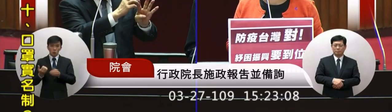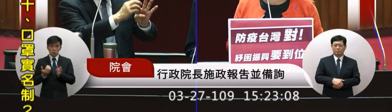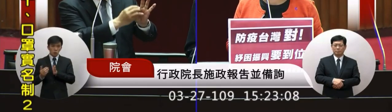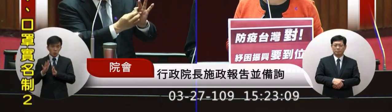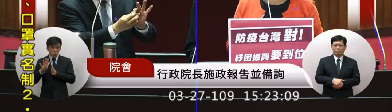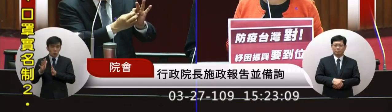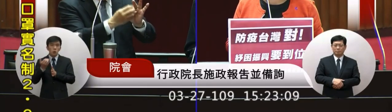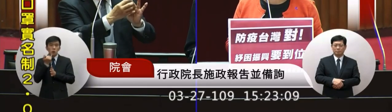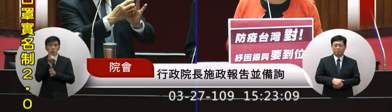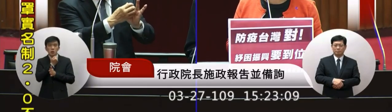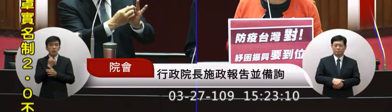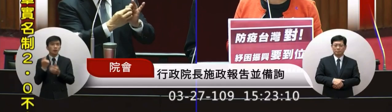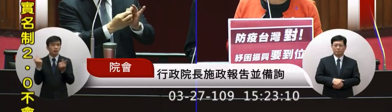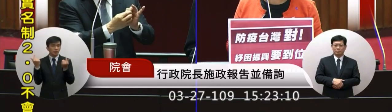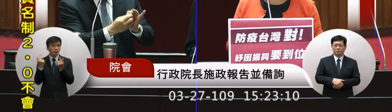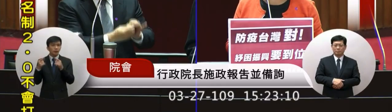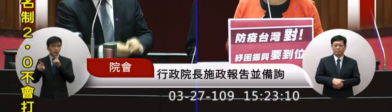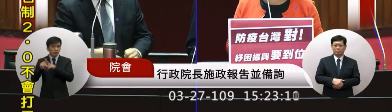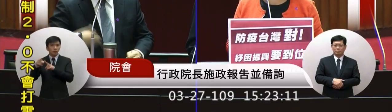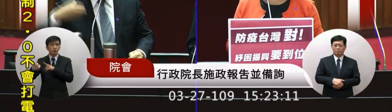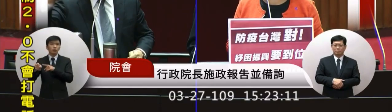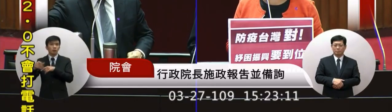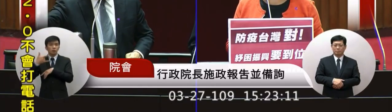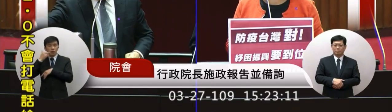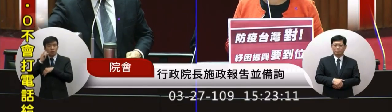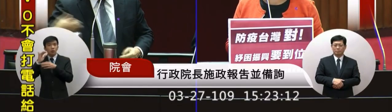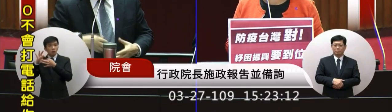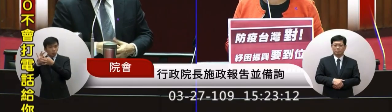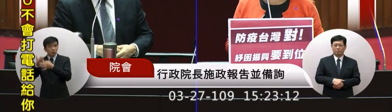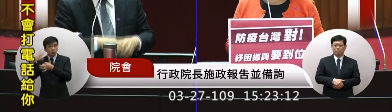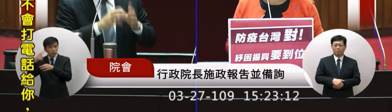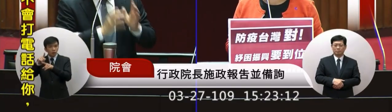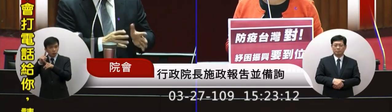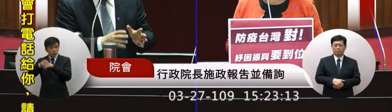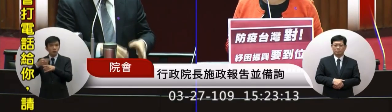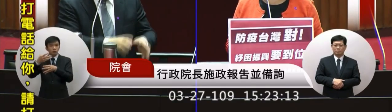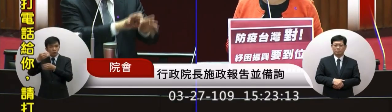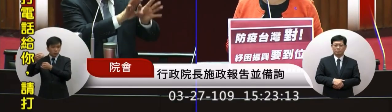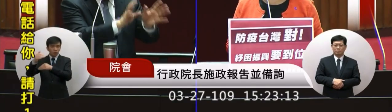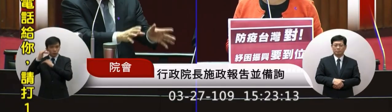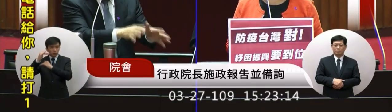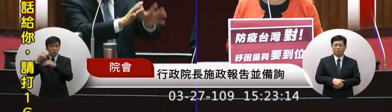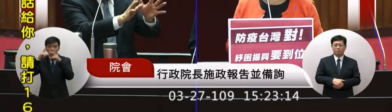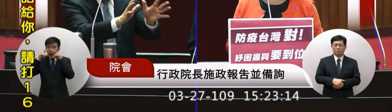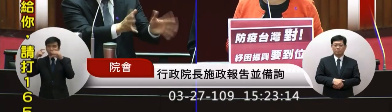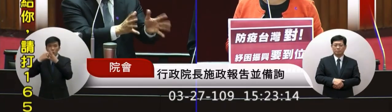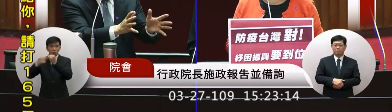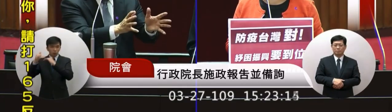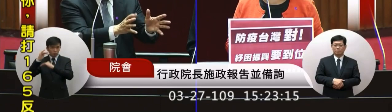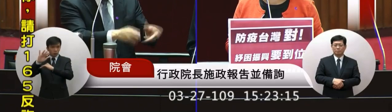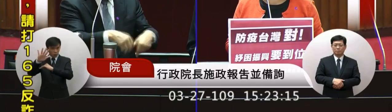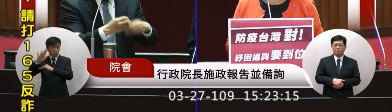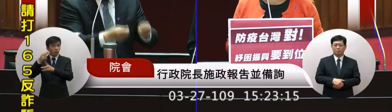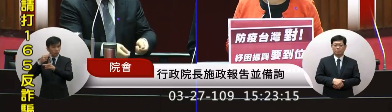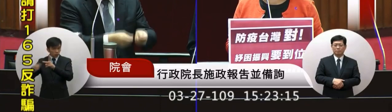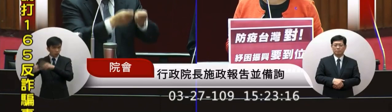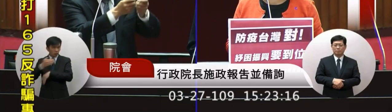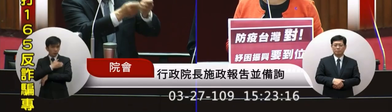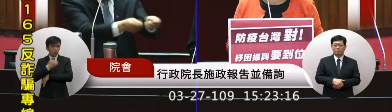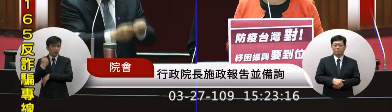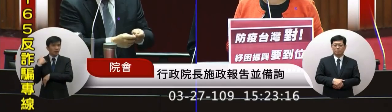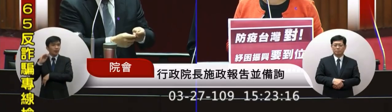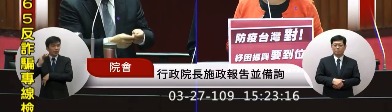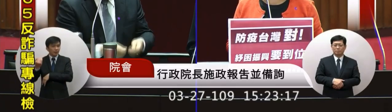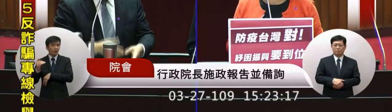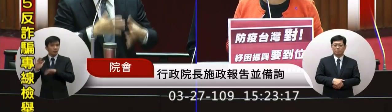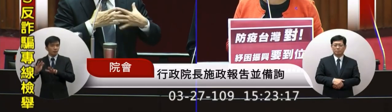等，一定的数量，一定的时间，要会当行。不过，这爱先国内，大家搁加